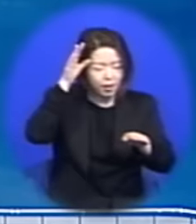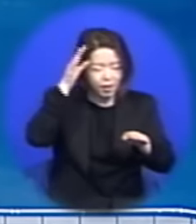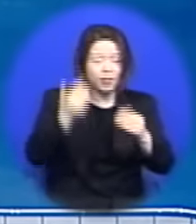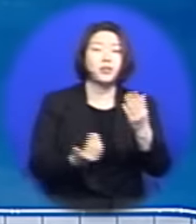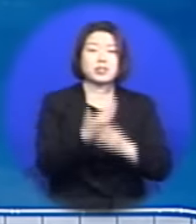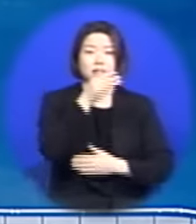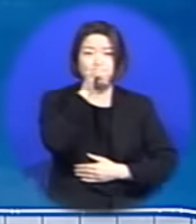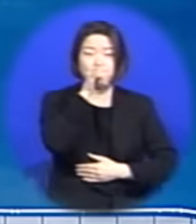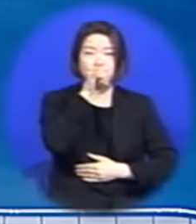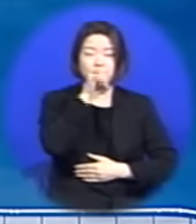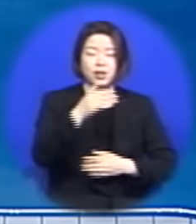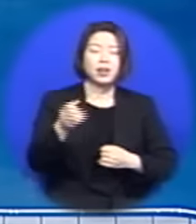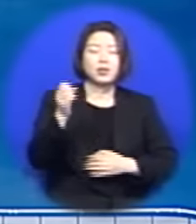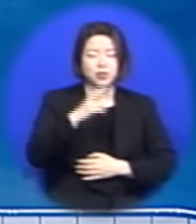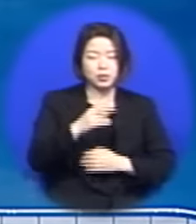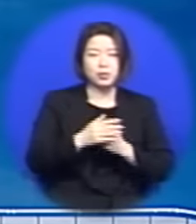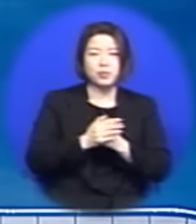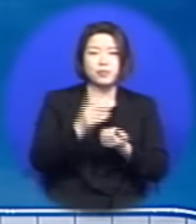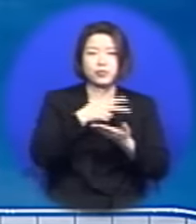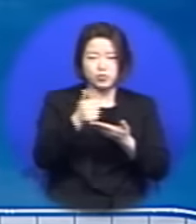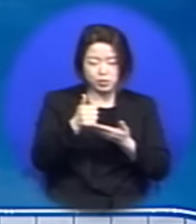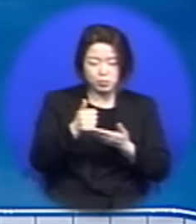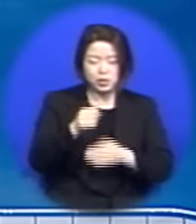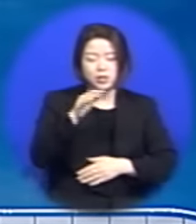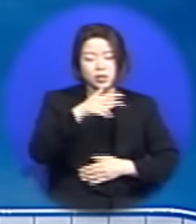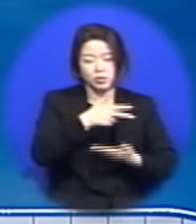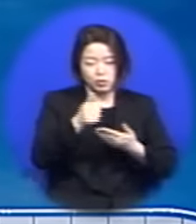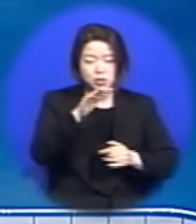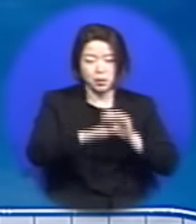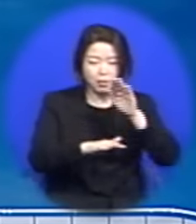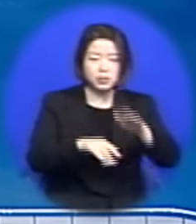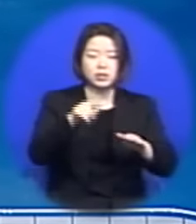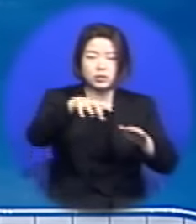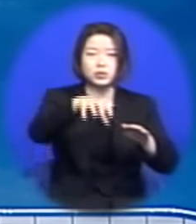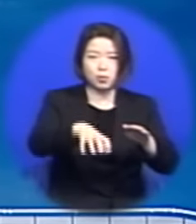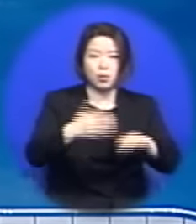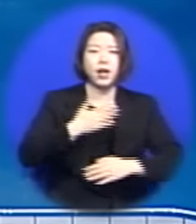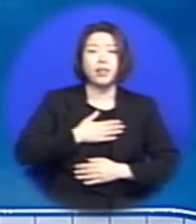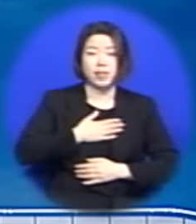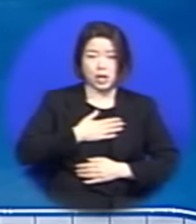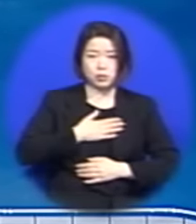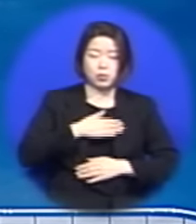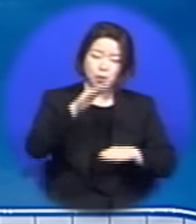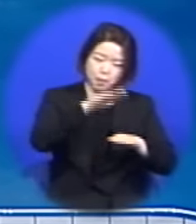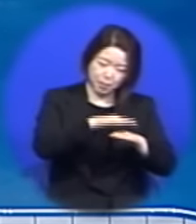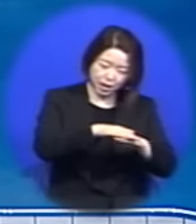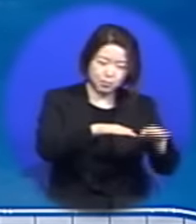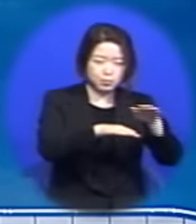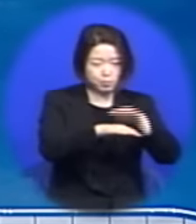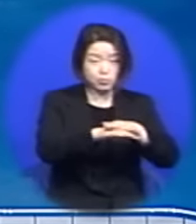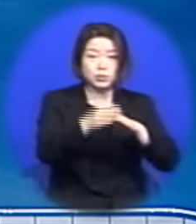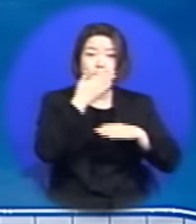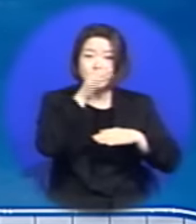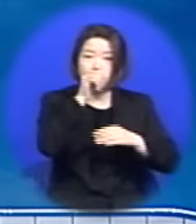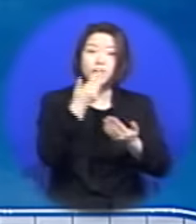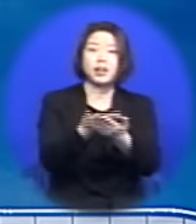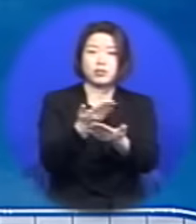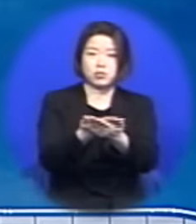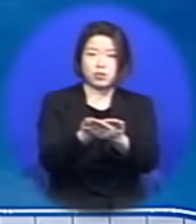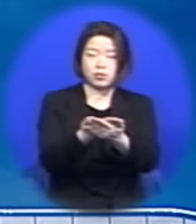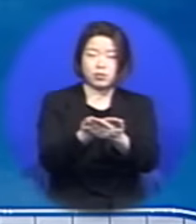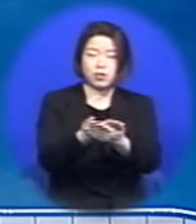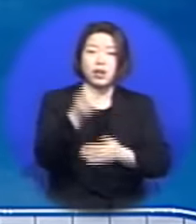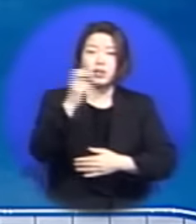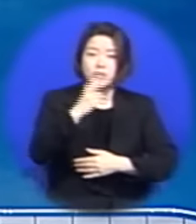생기는 겁니다 그리고 주님 주님이 밟으셨어요 그리고는